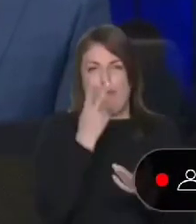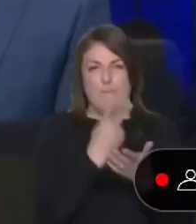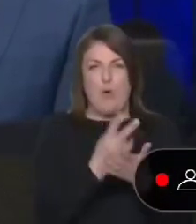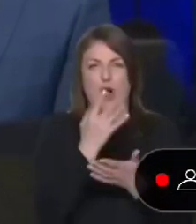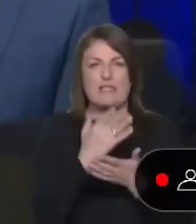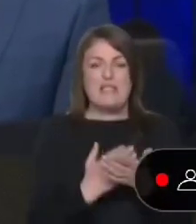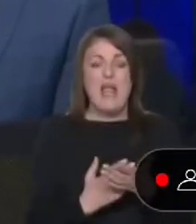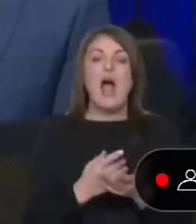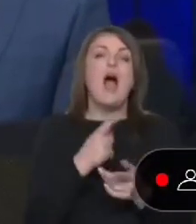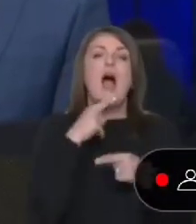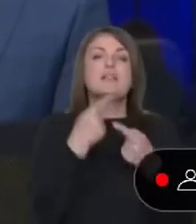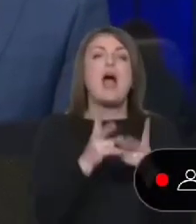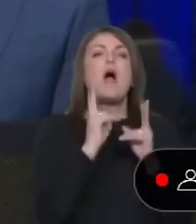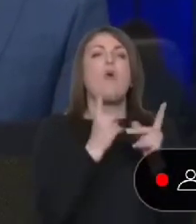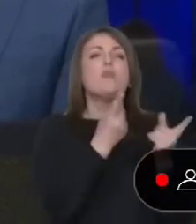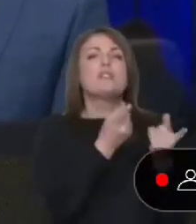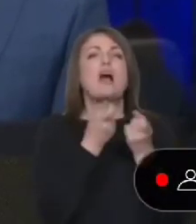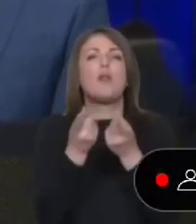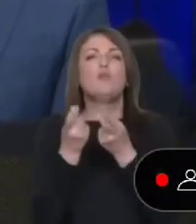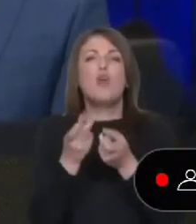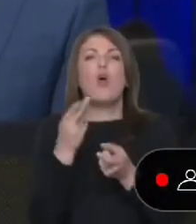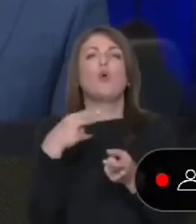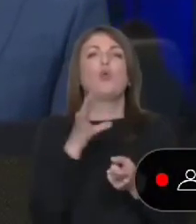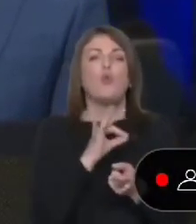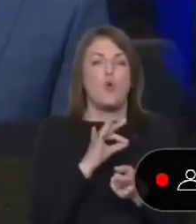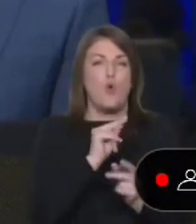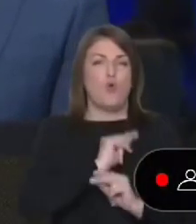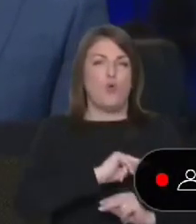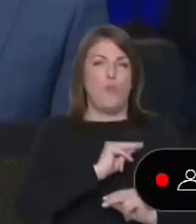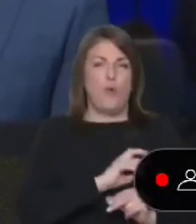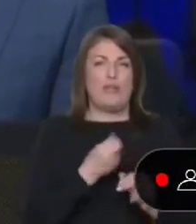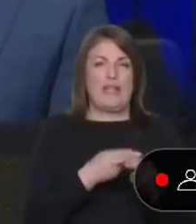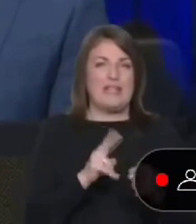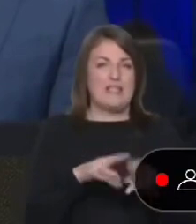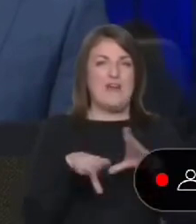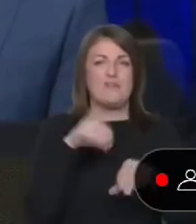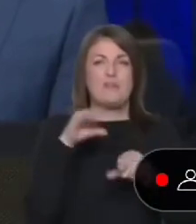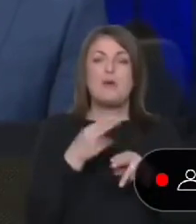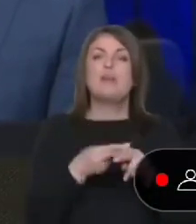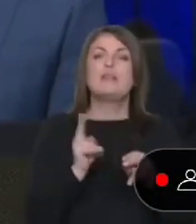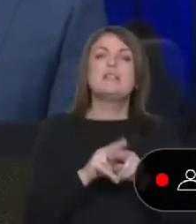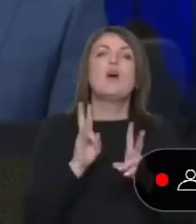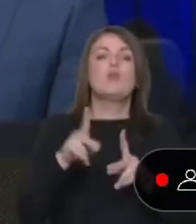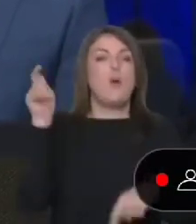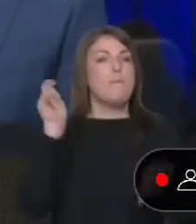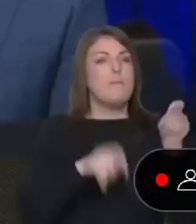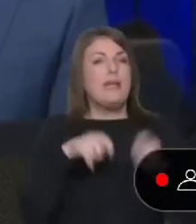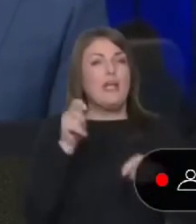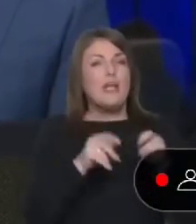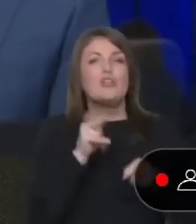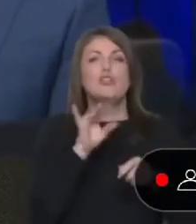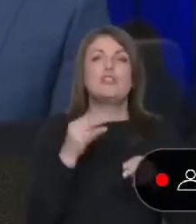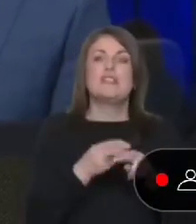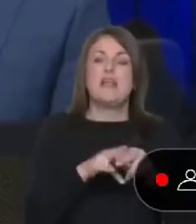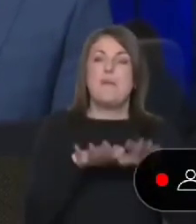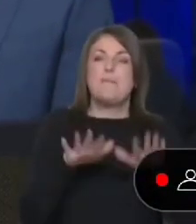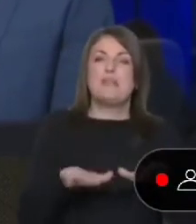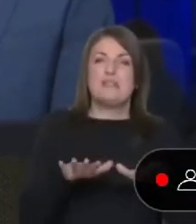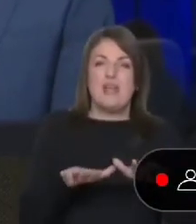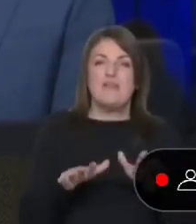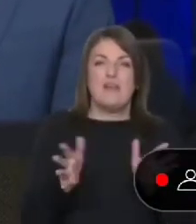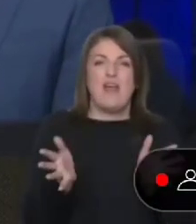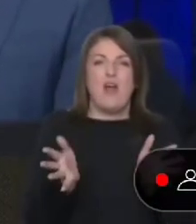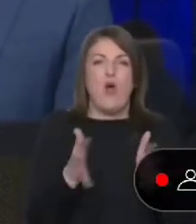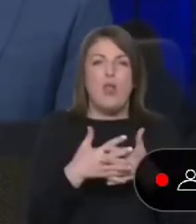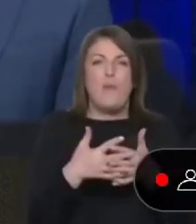А скажіть а кого залучають До власне роботи на цих виборах це Чи це місцеві